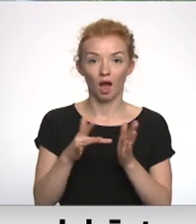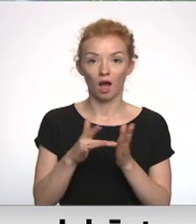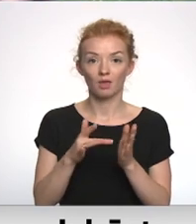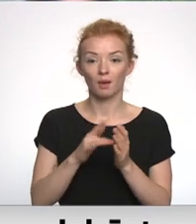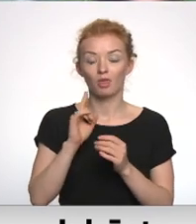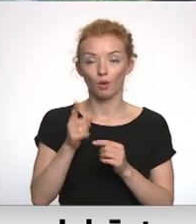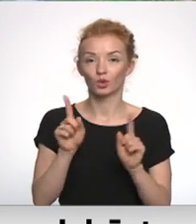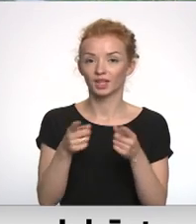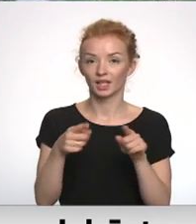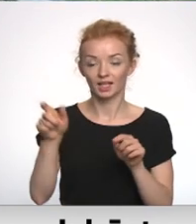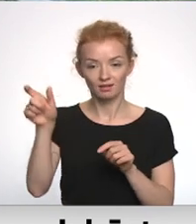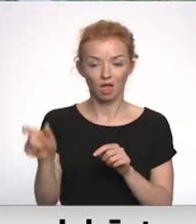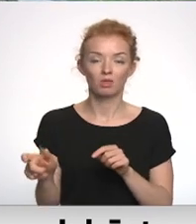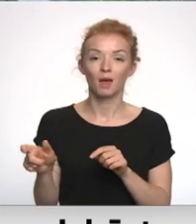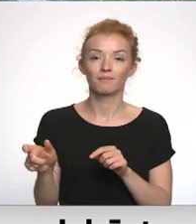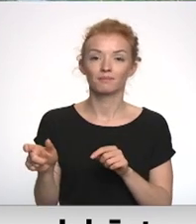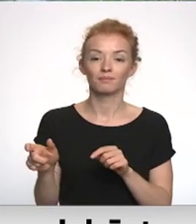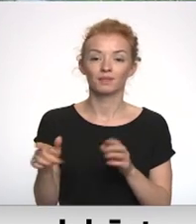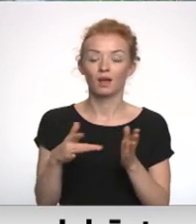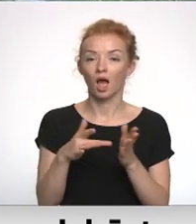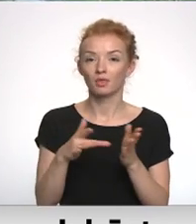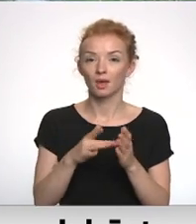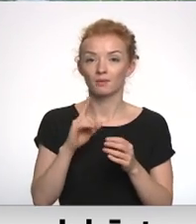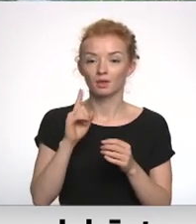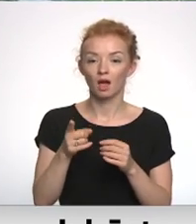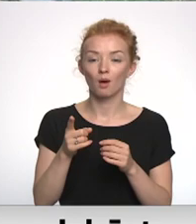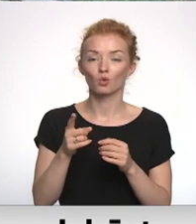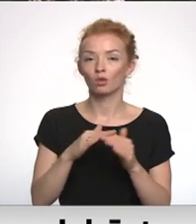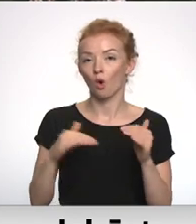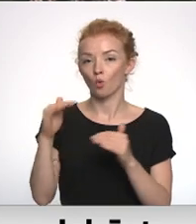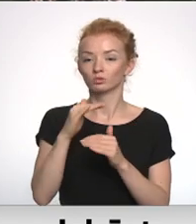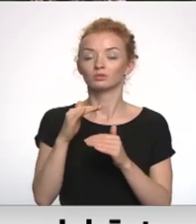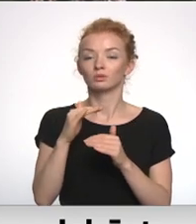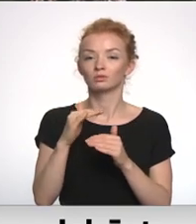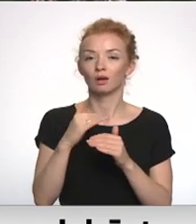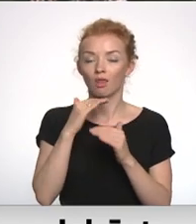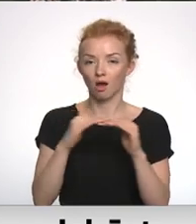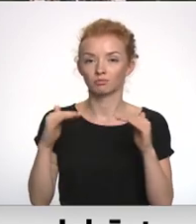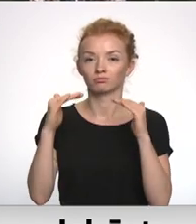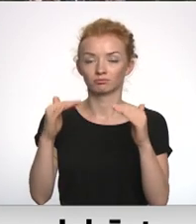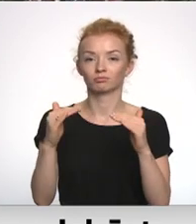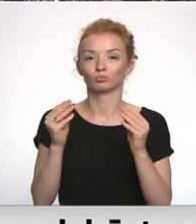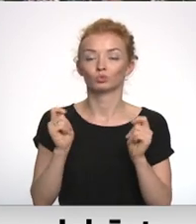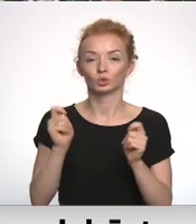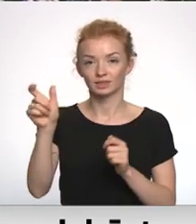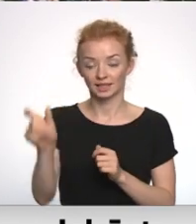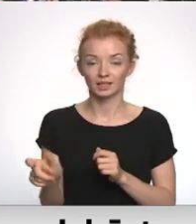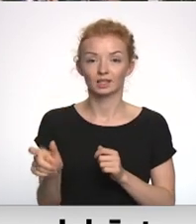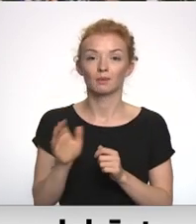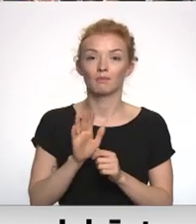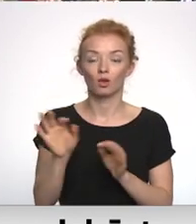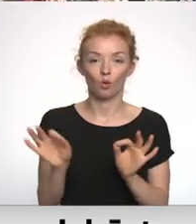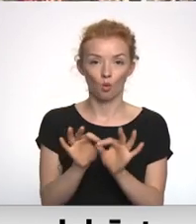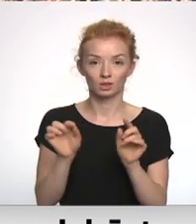ir diriģentam, kādam jābūt labi augstklases mūziķi. Svētu kulminācija bija kora